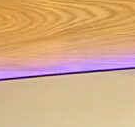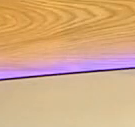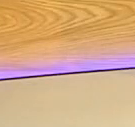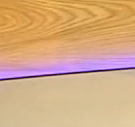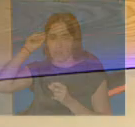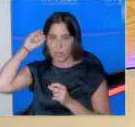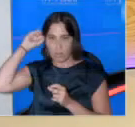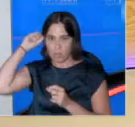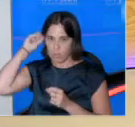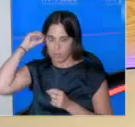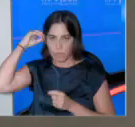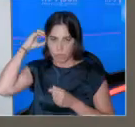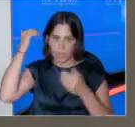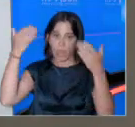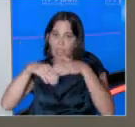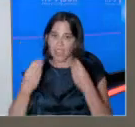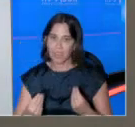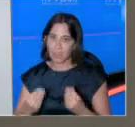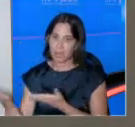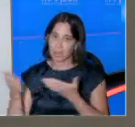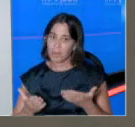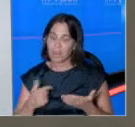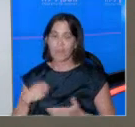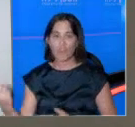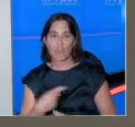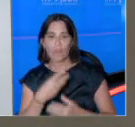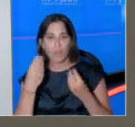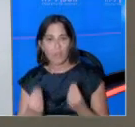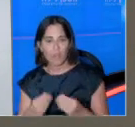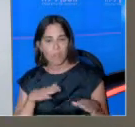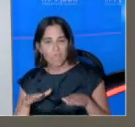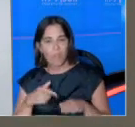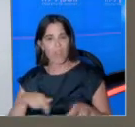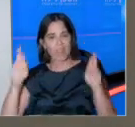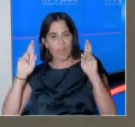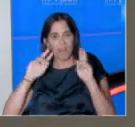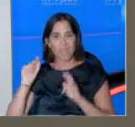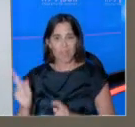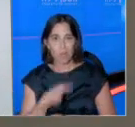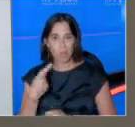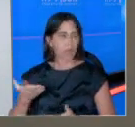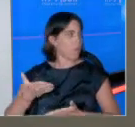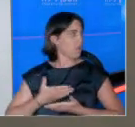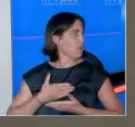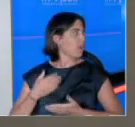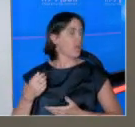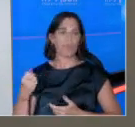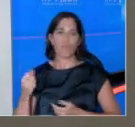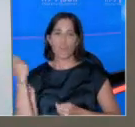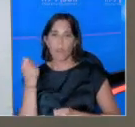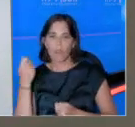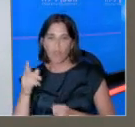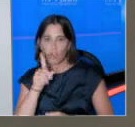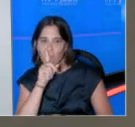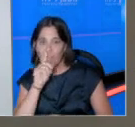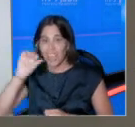ערב טוב, ברוכות וברוכים הבאים למשכן לילה, מה שלומכם? שבוע טוב ומבורך, אני מקווה שכולכם קיבלתם שבת שקטה. ראש